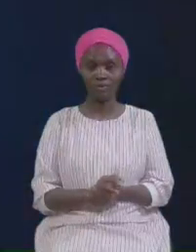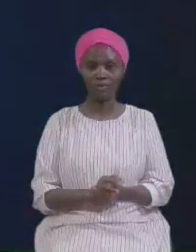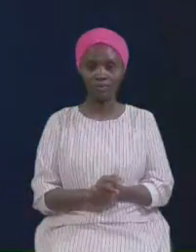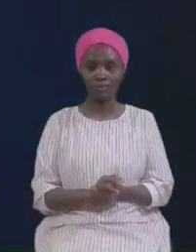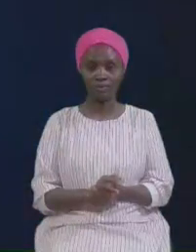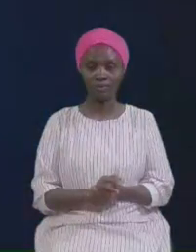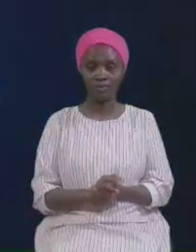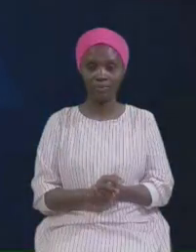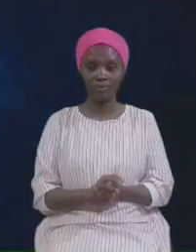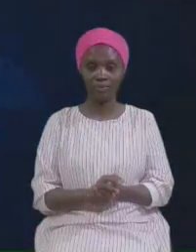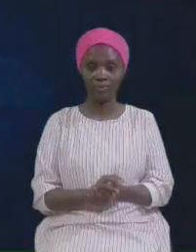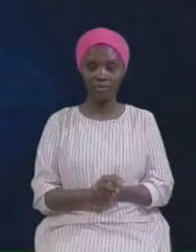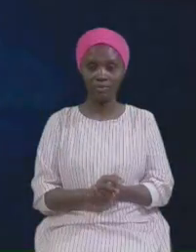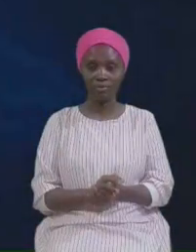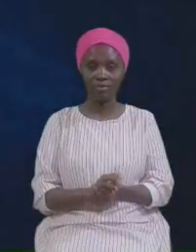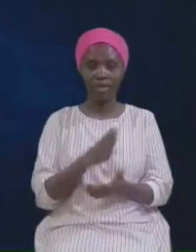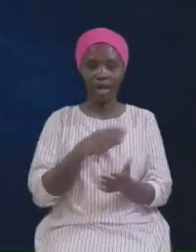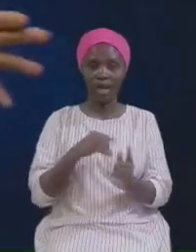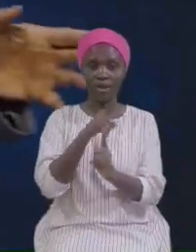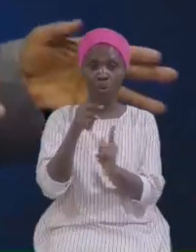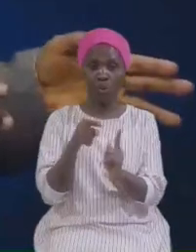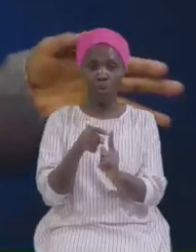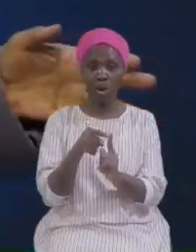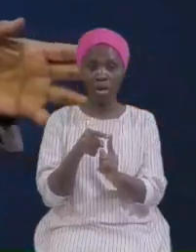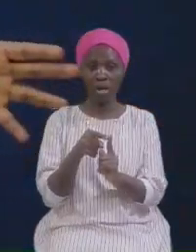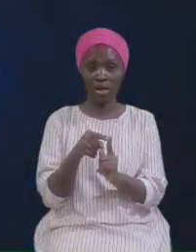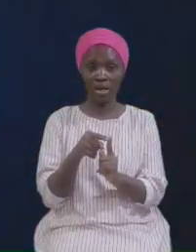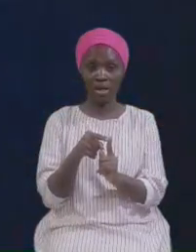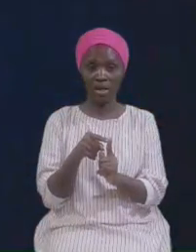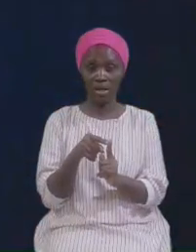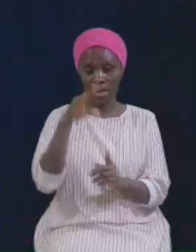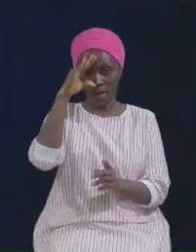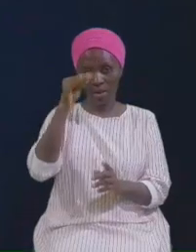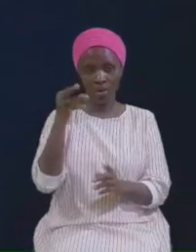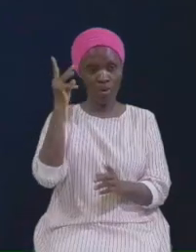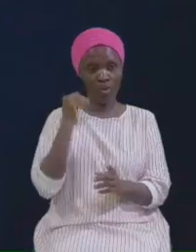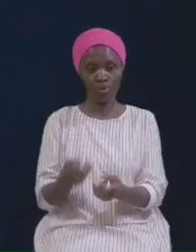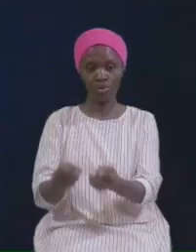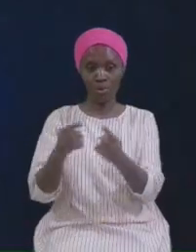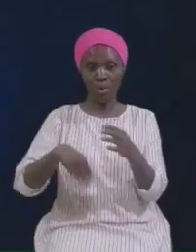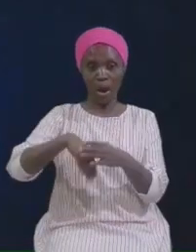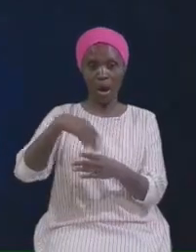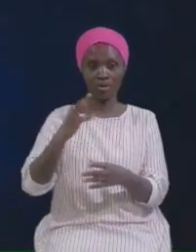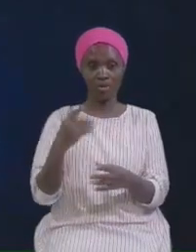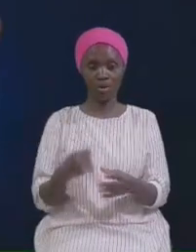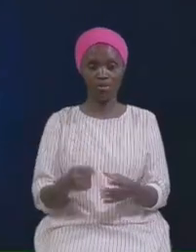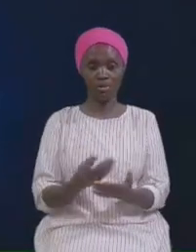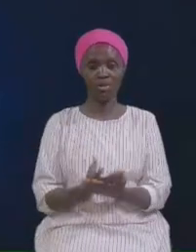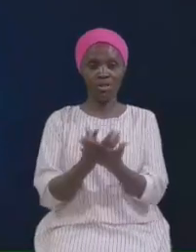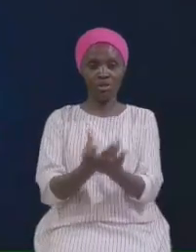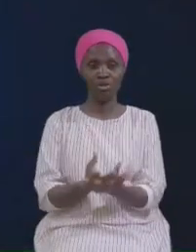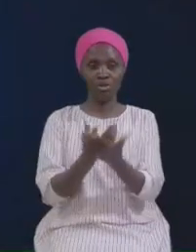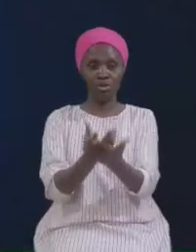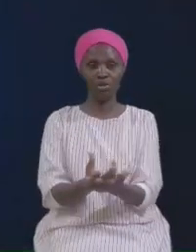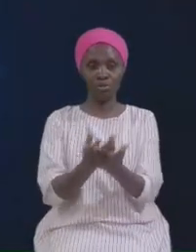Marc 5, verset 2. Aussitôt que Jésus fut hors de la barque, c'est lorsque Christ est